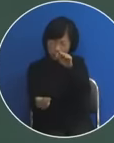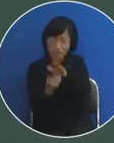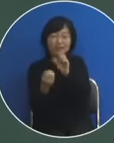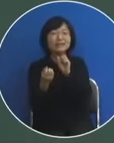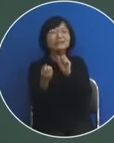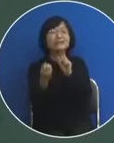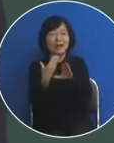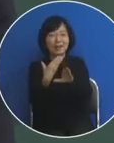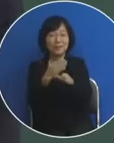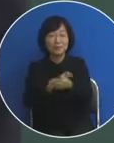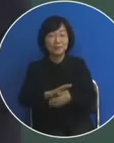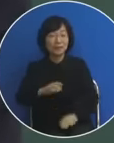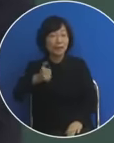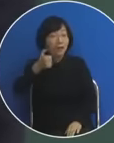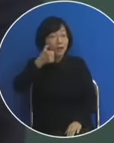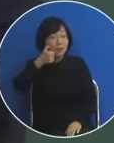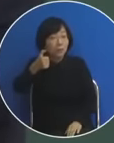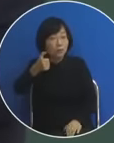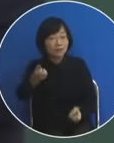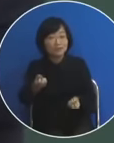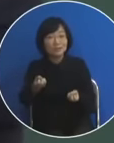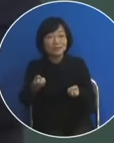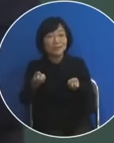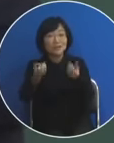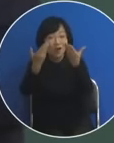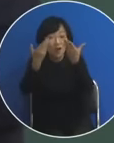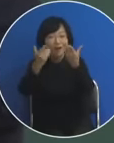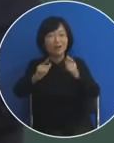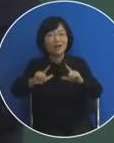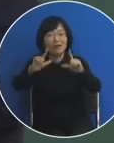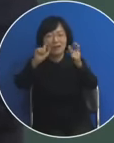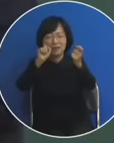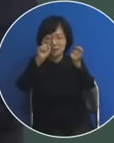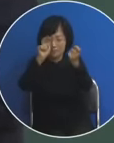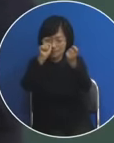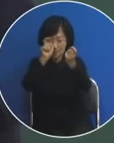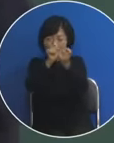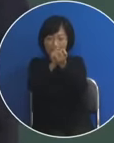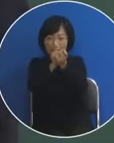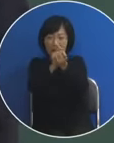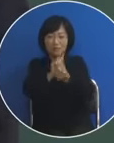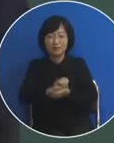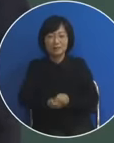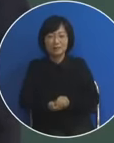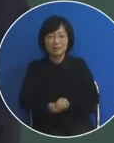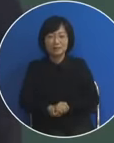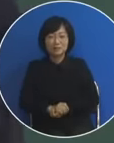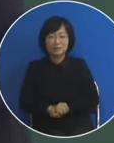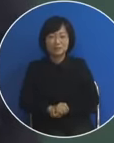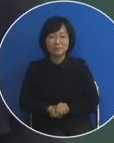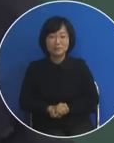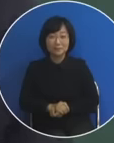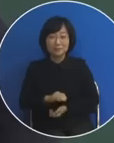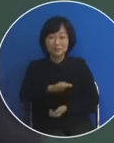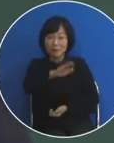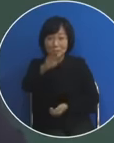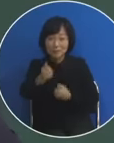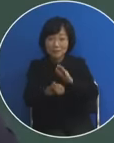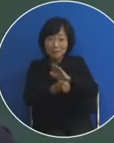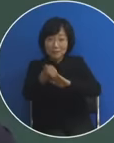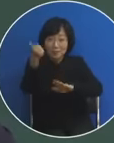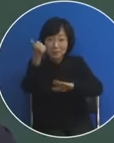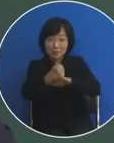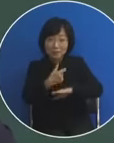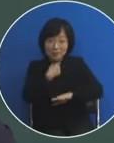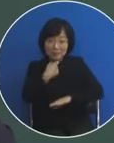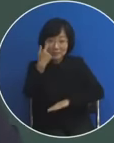answer. 오순절 날이 이미 이르매. The day of Pentecost had come. 성공하고 싶습니까? And do you want to succeed? 더 큰